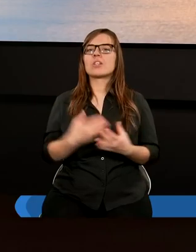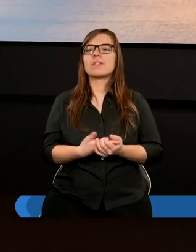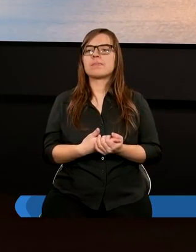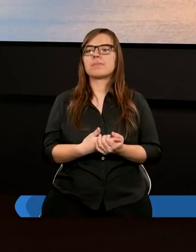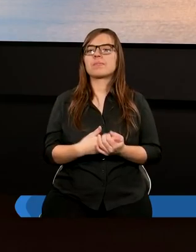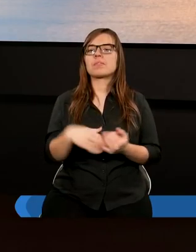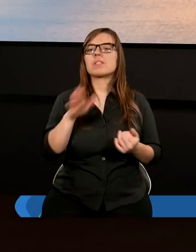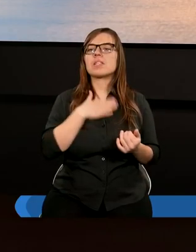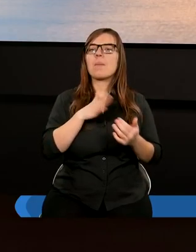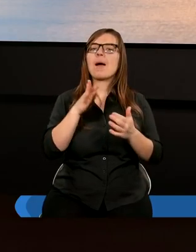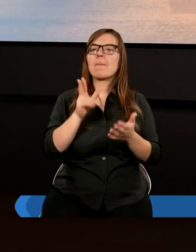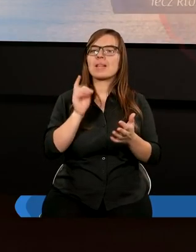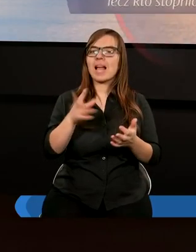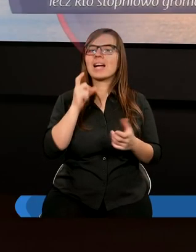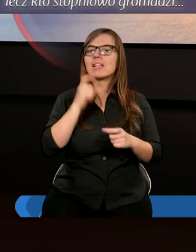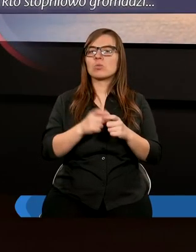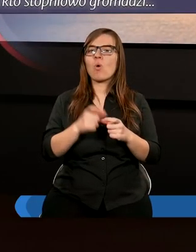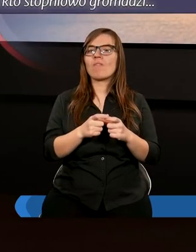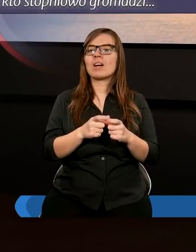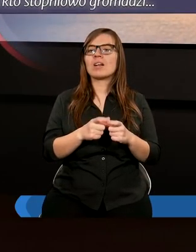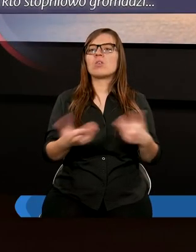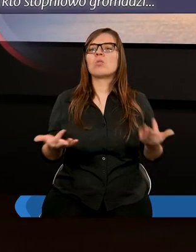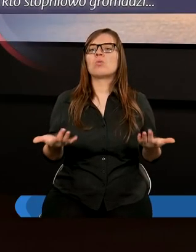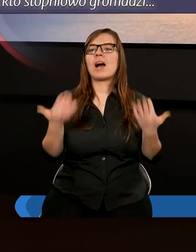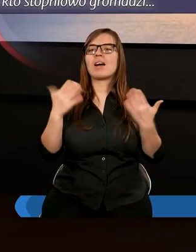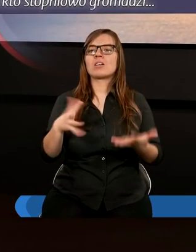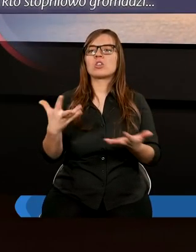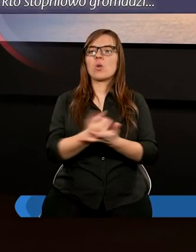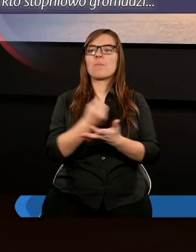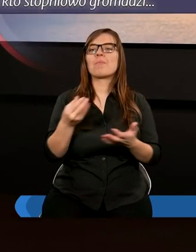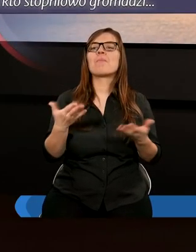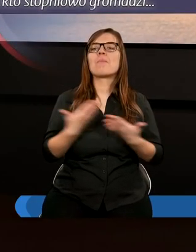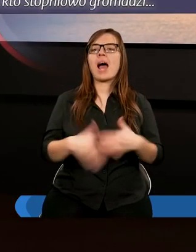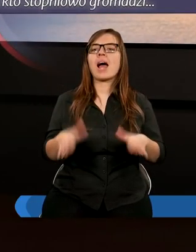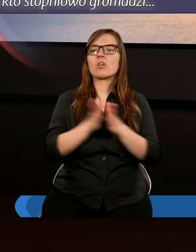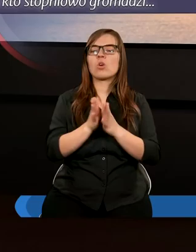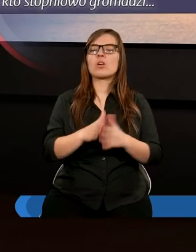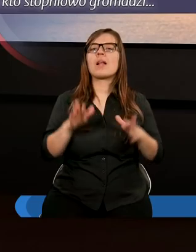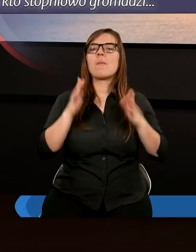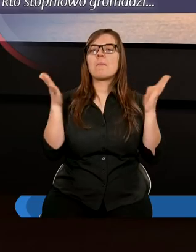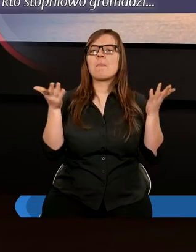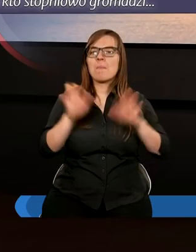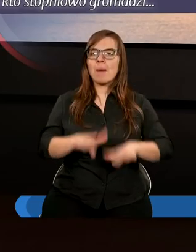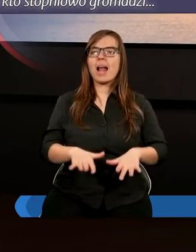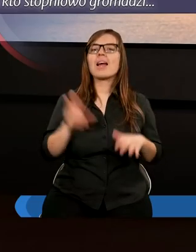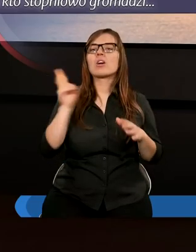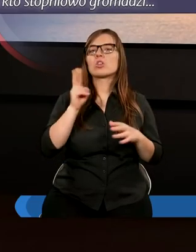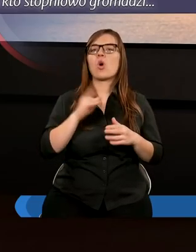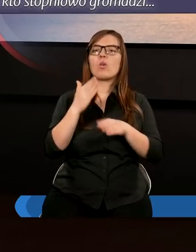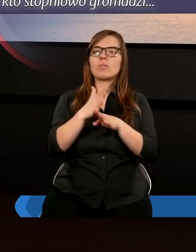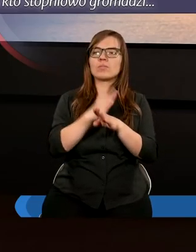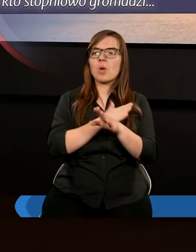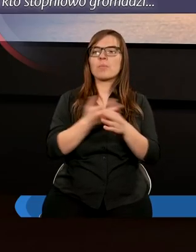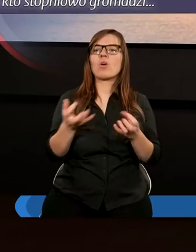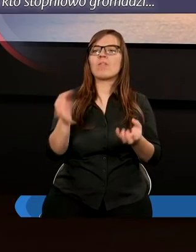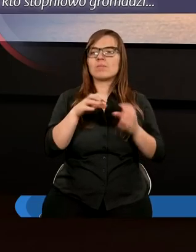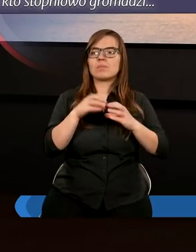Mamy na przykład takie słowa. Łatwo zdobyty majątek maleje, lecz kto stopniowo gromadzi,